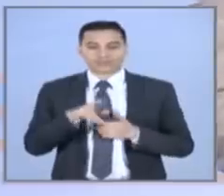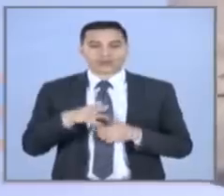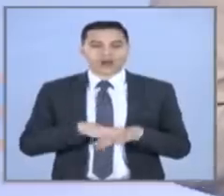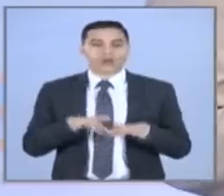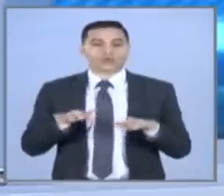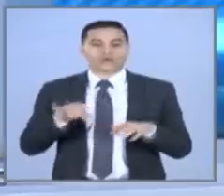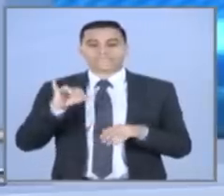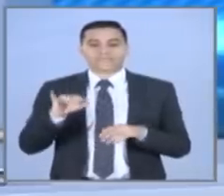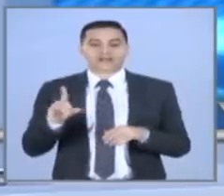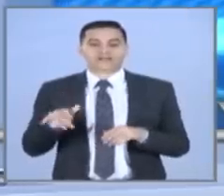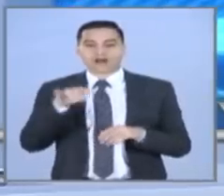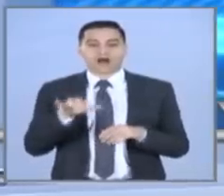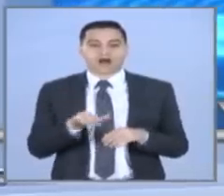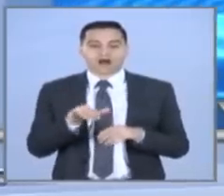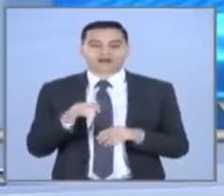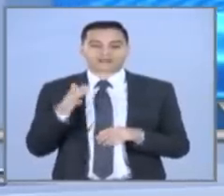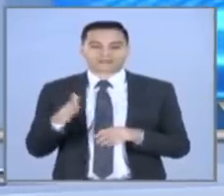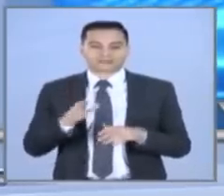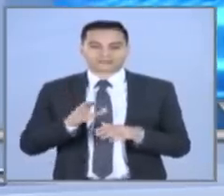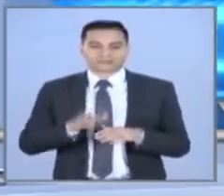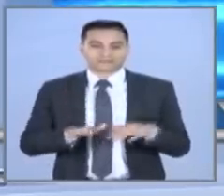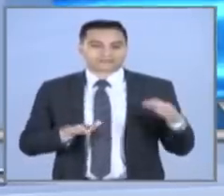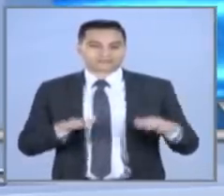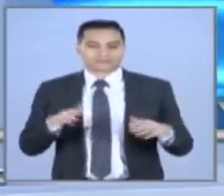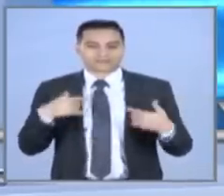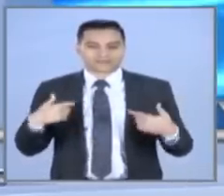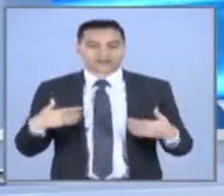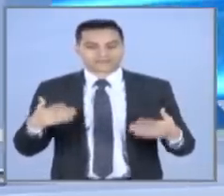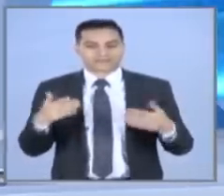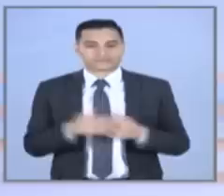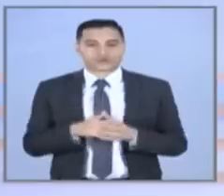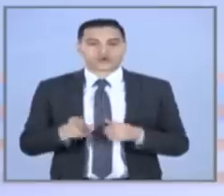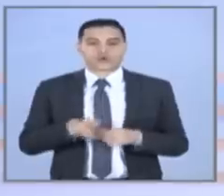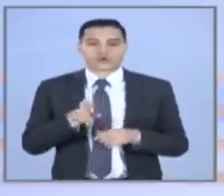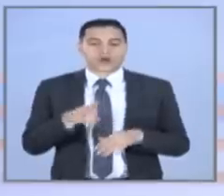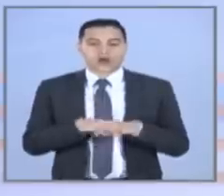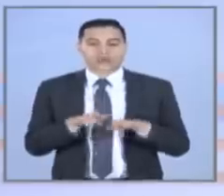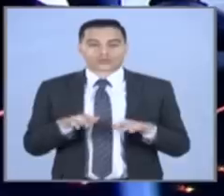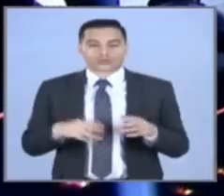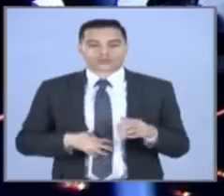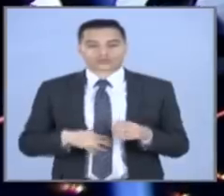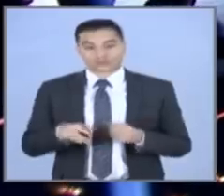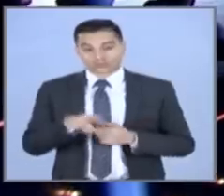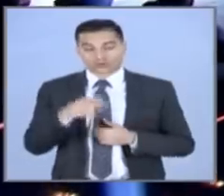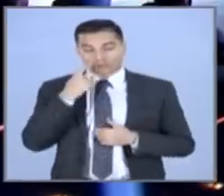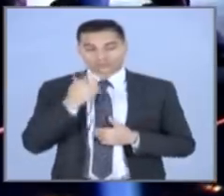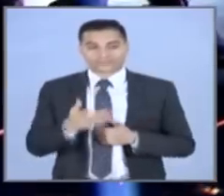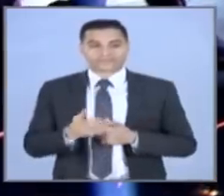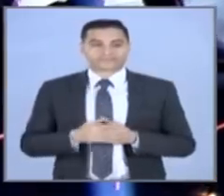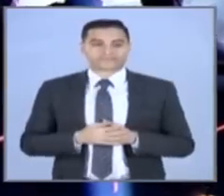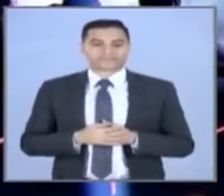التكنولوجيا يا ميراي، جاهزة؟ ايدك على البازر، محدش هستناكي. تكنولوجيا، والسؤال هو